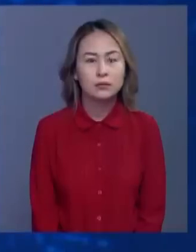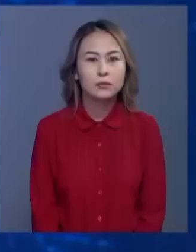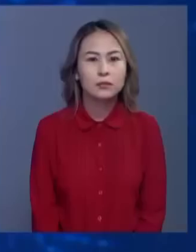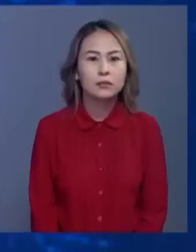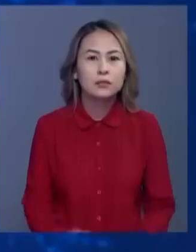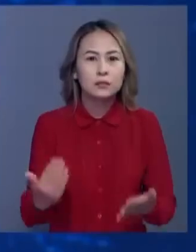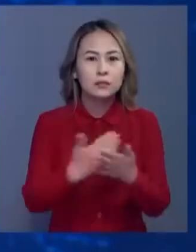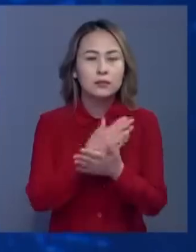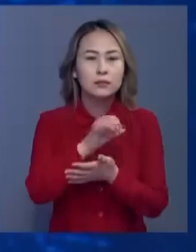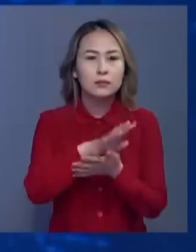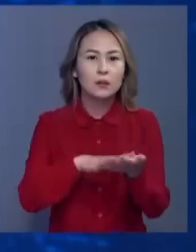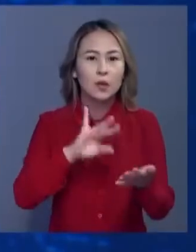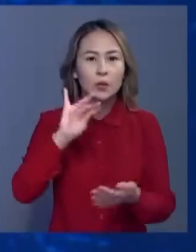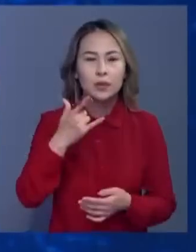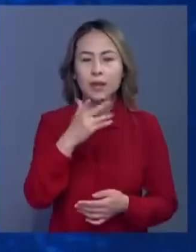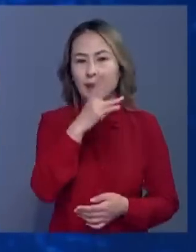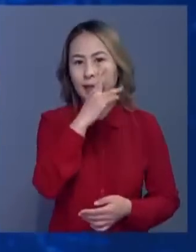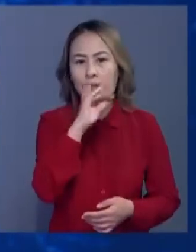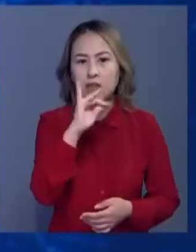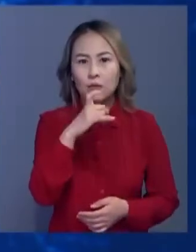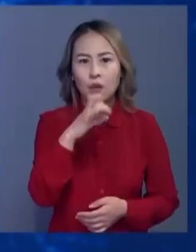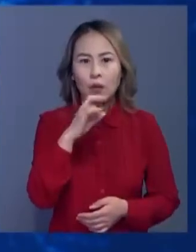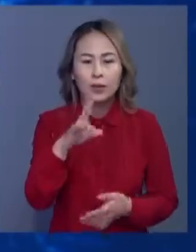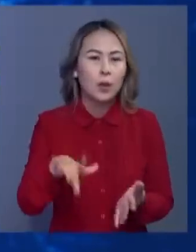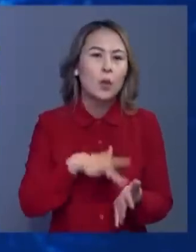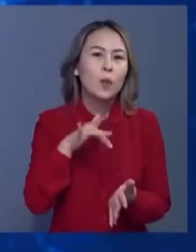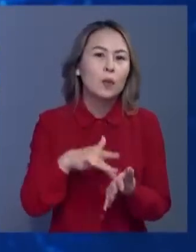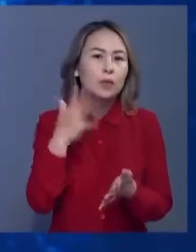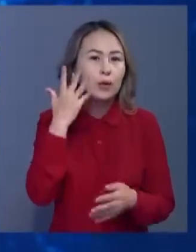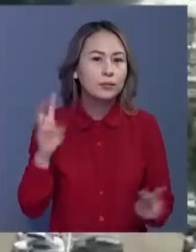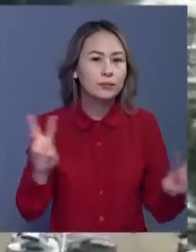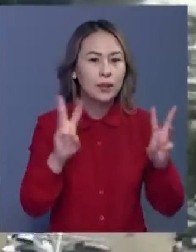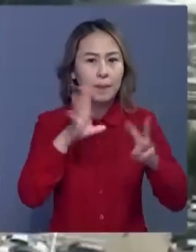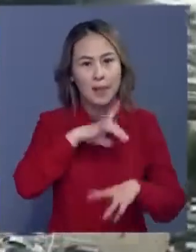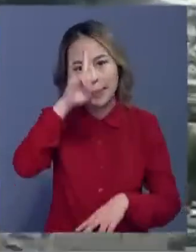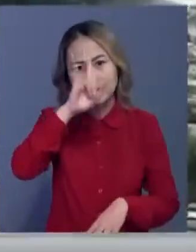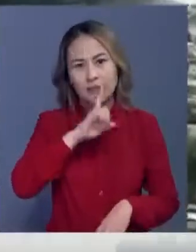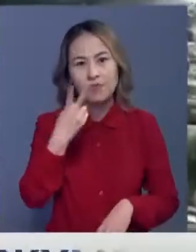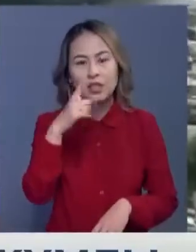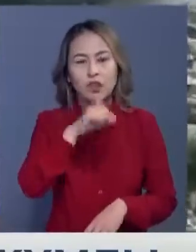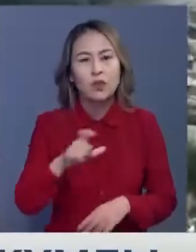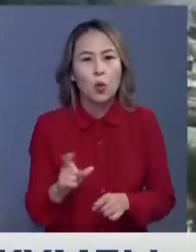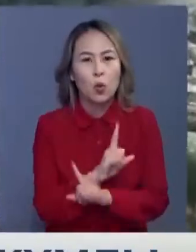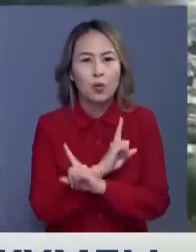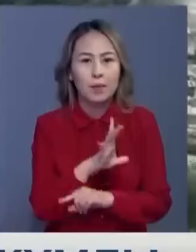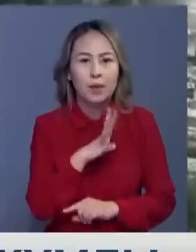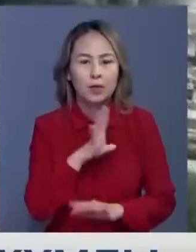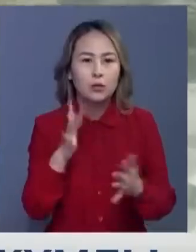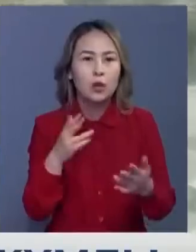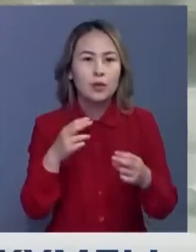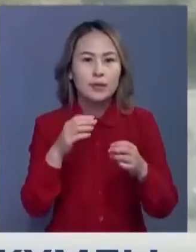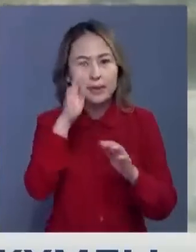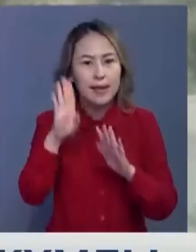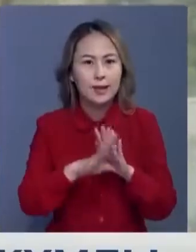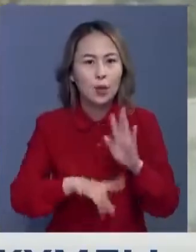Жаңалықтарым жалғастырамыз. Оңтүстік Кореяның Ичхон қаласында өрт кезінде екі Қазақстан азаматы көз жұмды. Оқиға